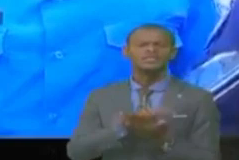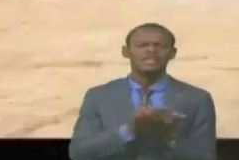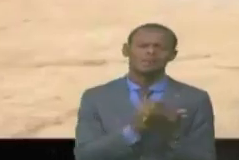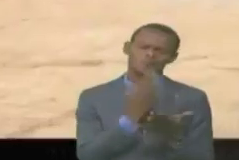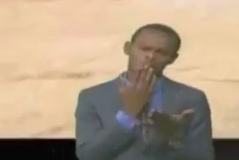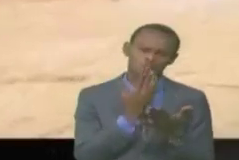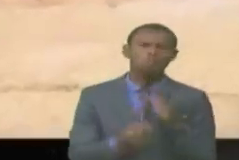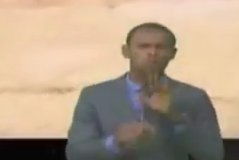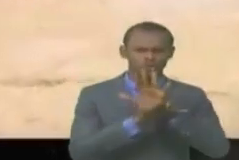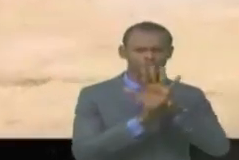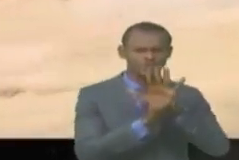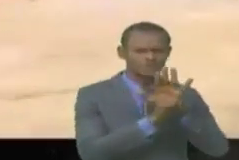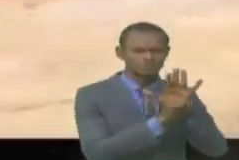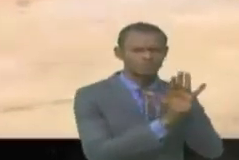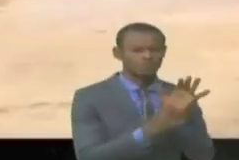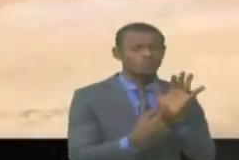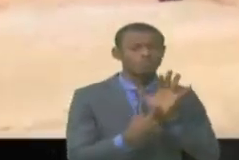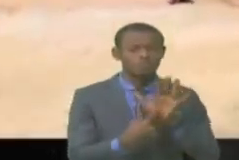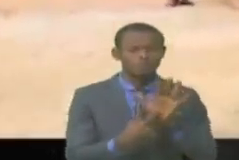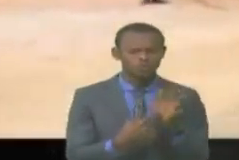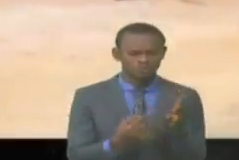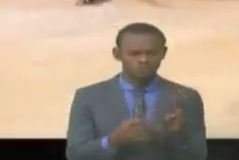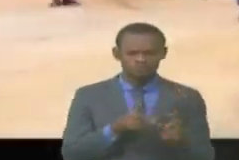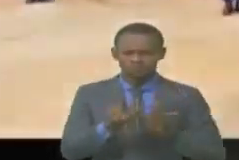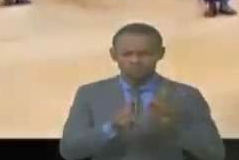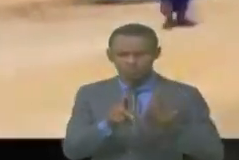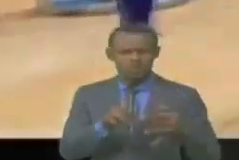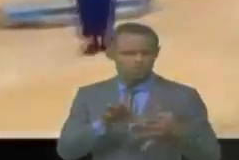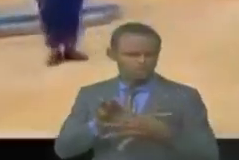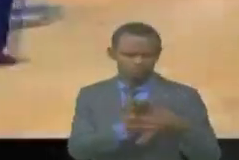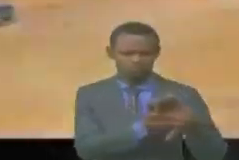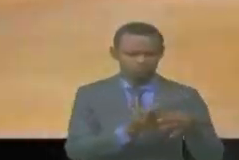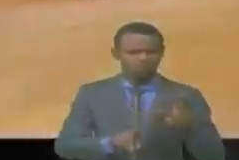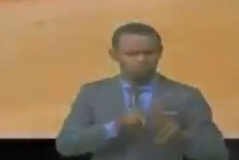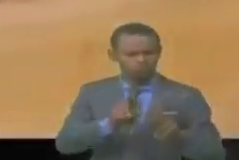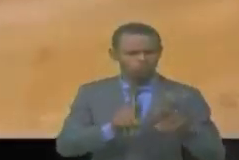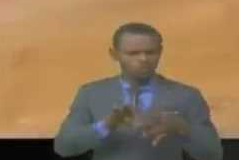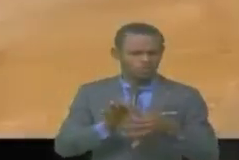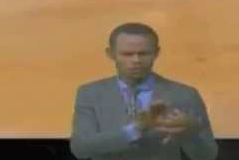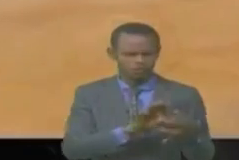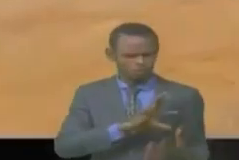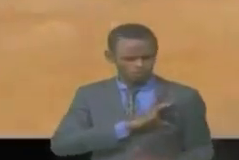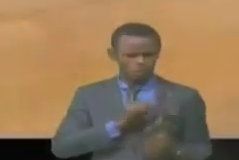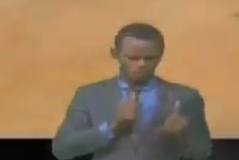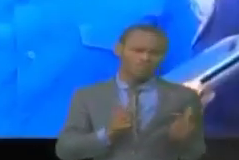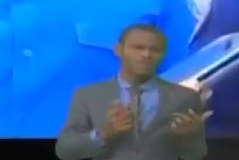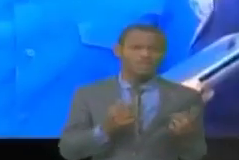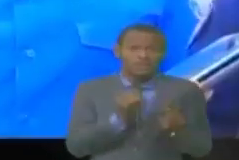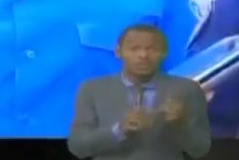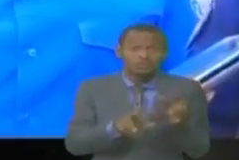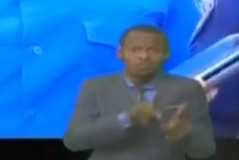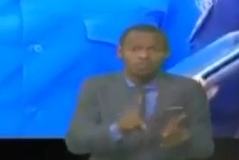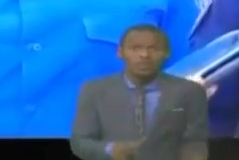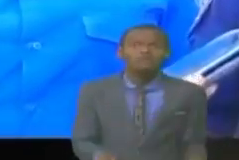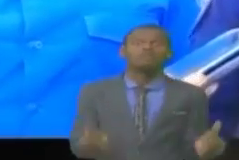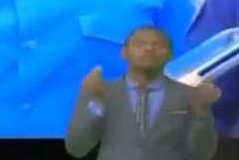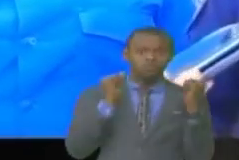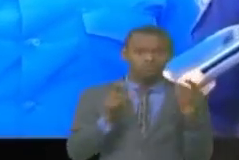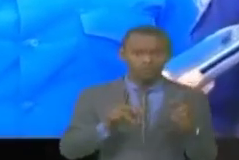Si cette population ne voulait pas de la police, elle n'allait pas nous accueillir. Et nous allons justement profiter